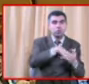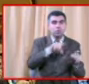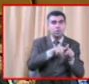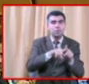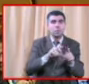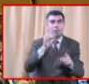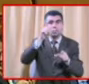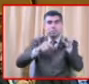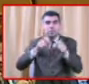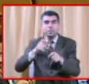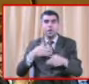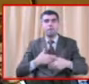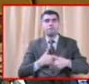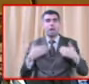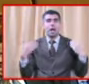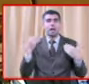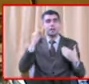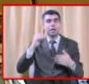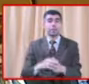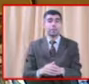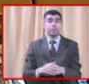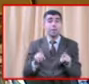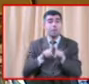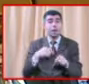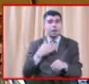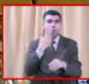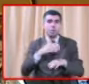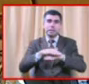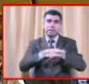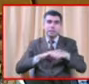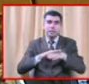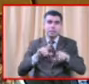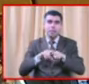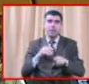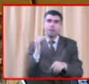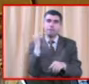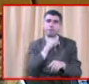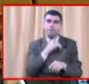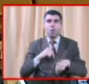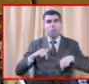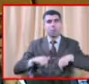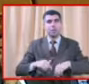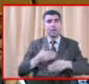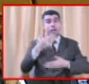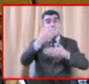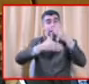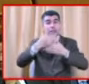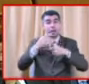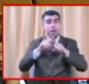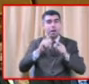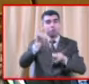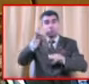انها تطمئن. اللي تنطلبوا السيد الوزير انكم تسرعوا بهذه العمليه، لان الاتفاقيه فيها 2013 2014 2015 الدراسات ربما